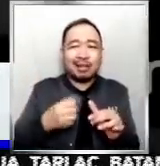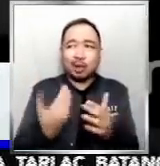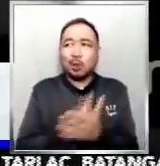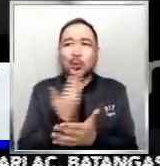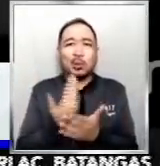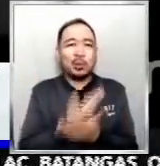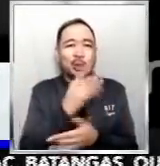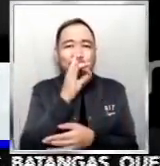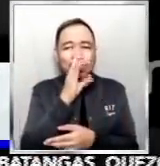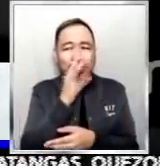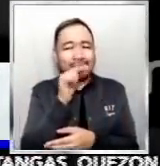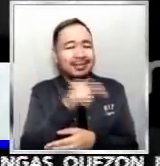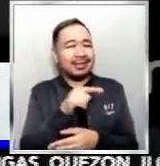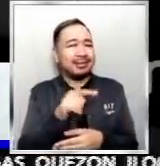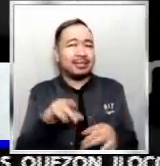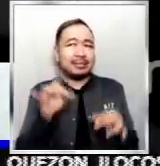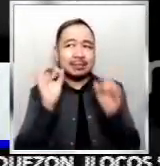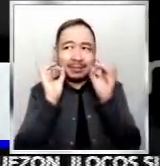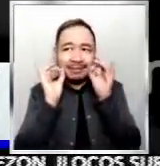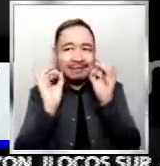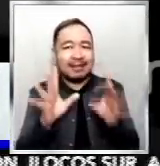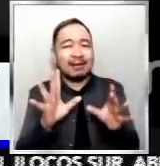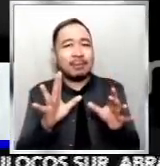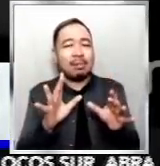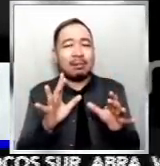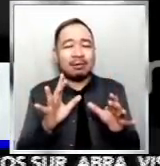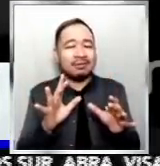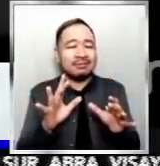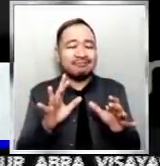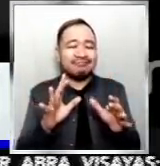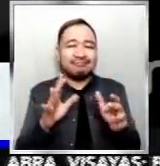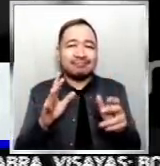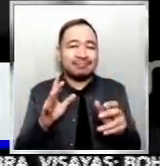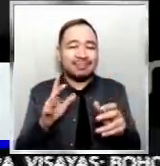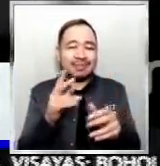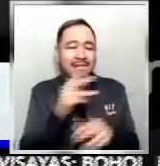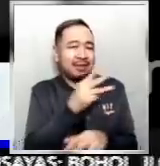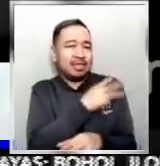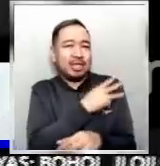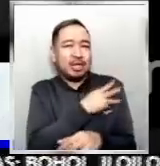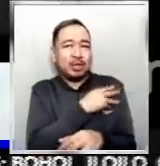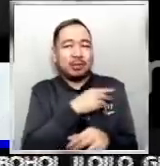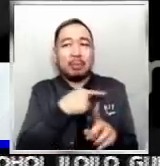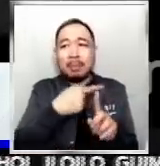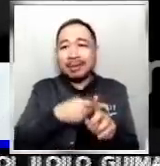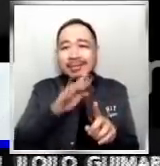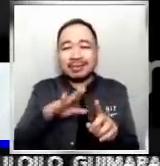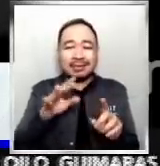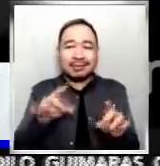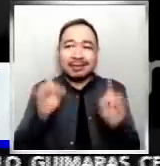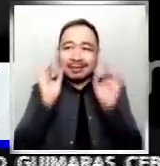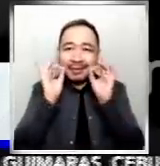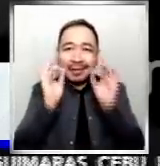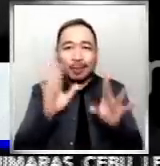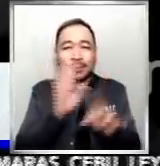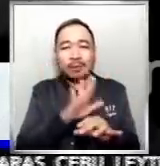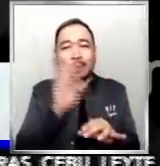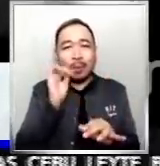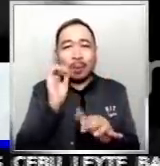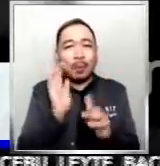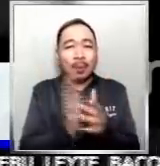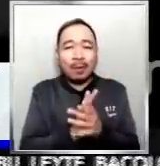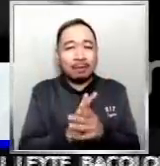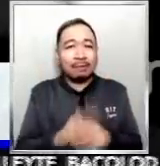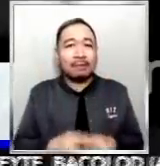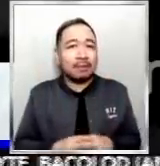halimaw na general at yung kanyang halimaw na asawa, di